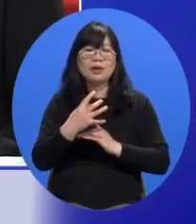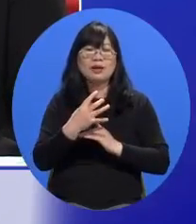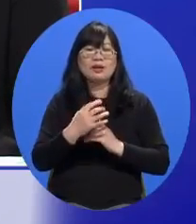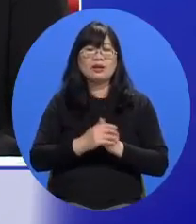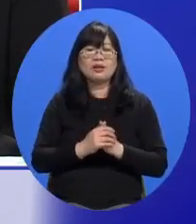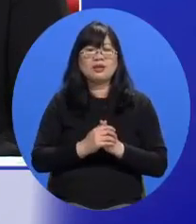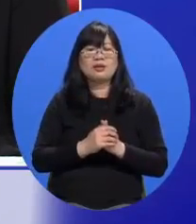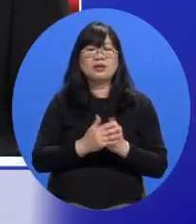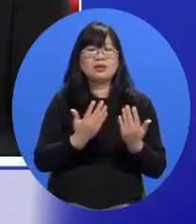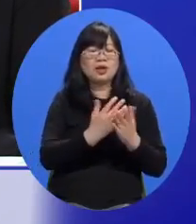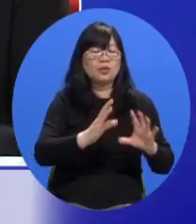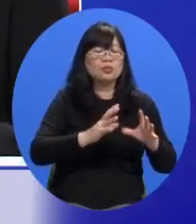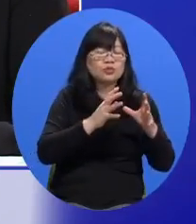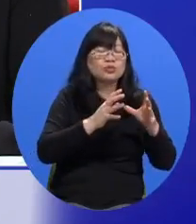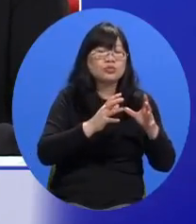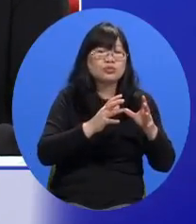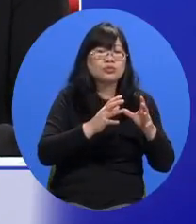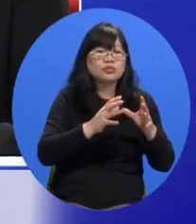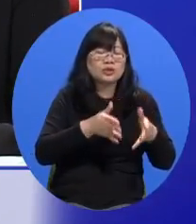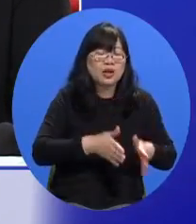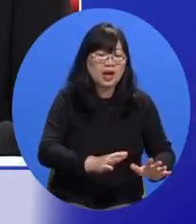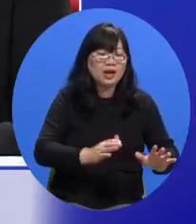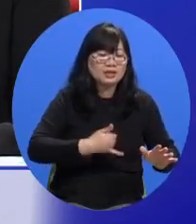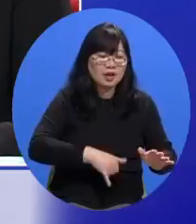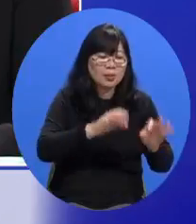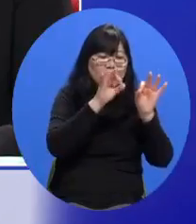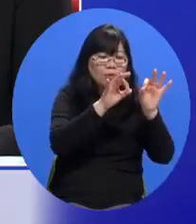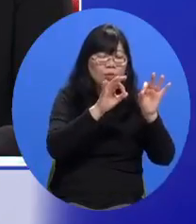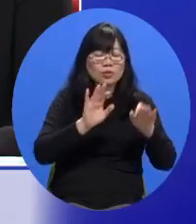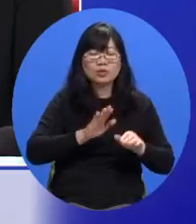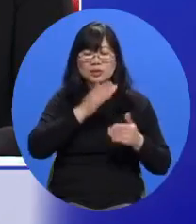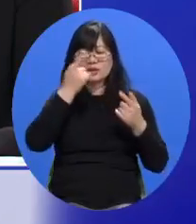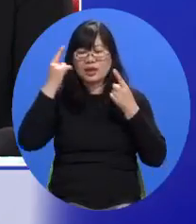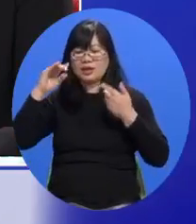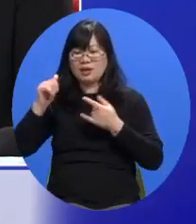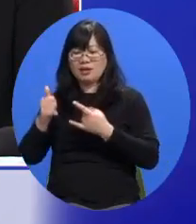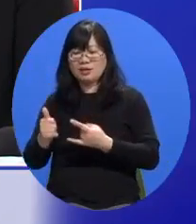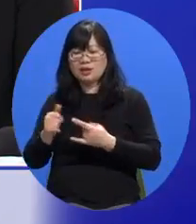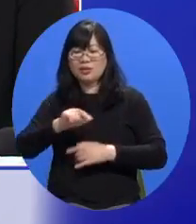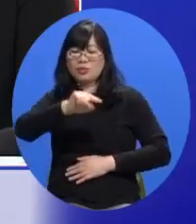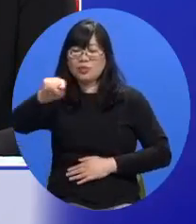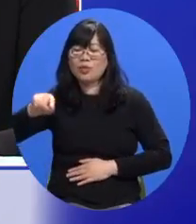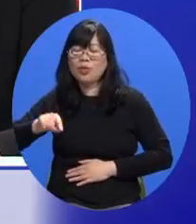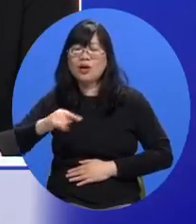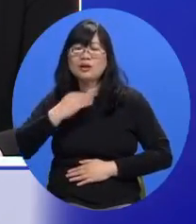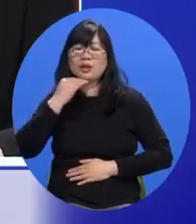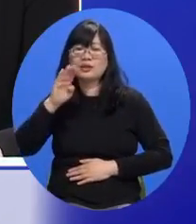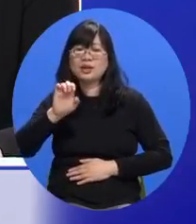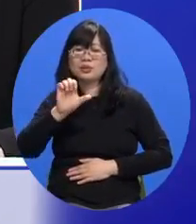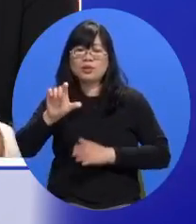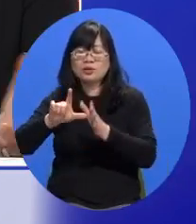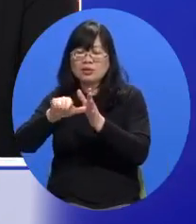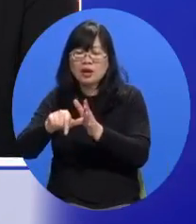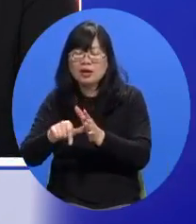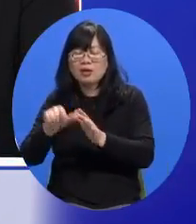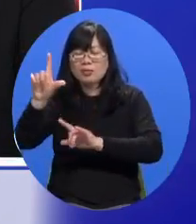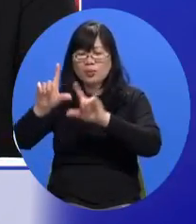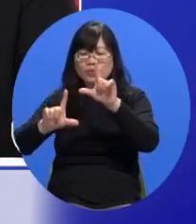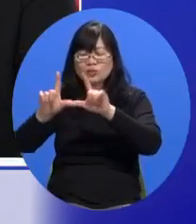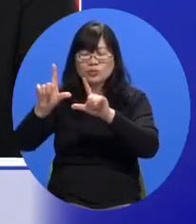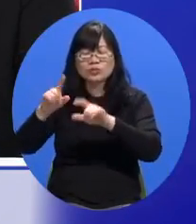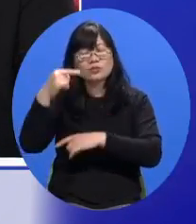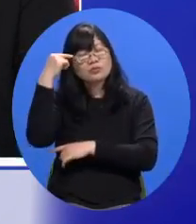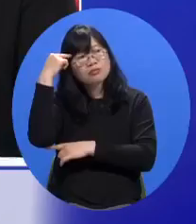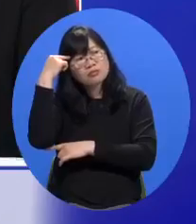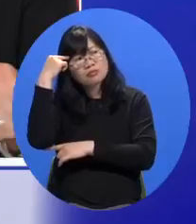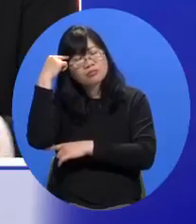선진국에서 태어난 아이들은 제가 예를 좀 들어볼까요? 제가 우리 대학생들에게 너희들은 너희가 45세쯤 됐을 때 어떤 모습으로 살고